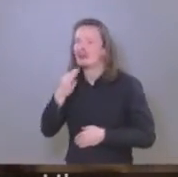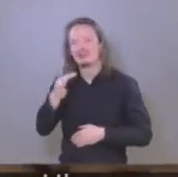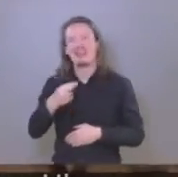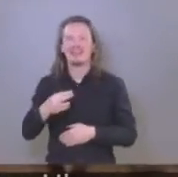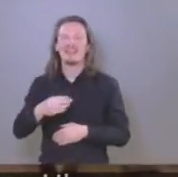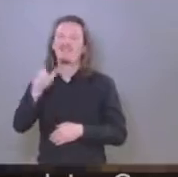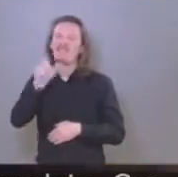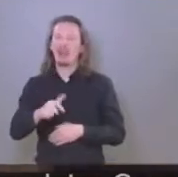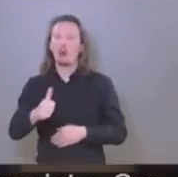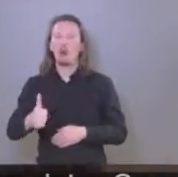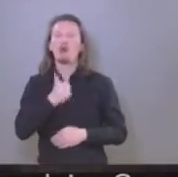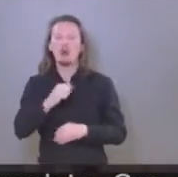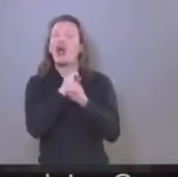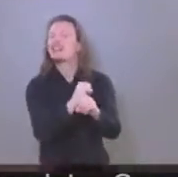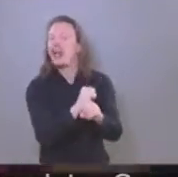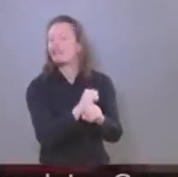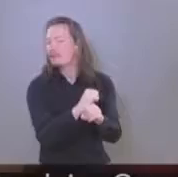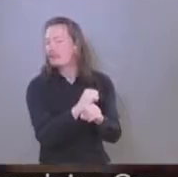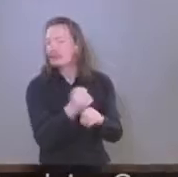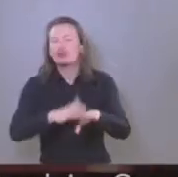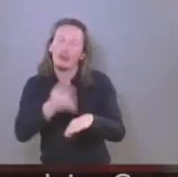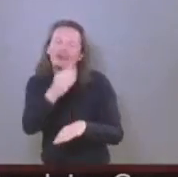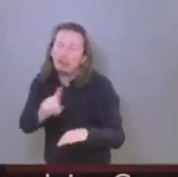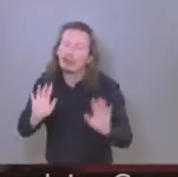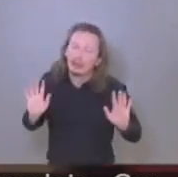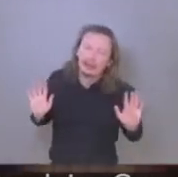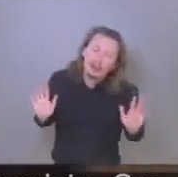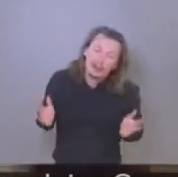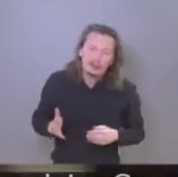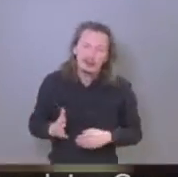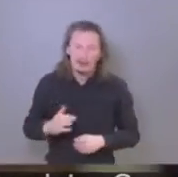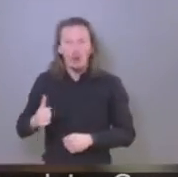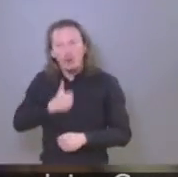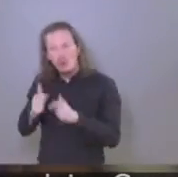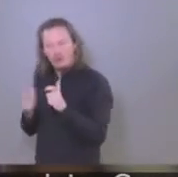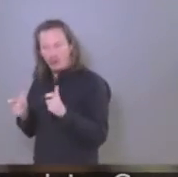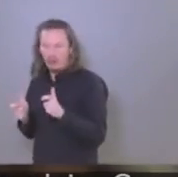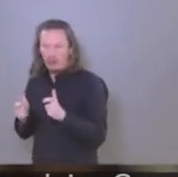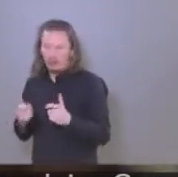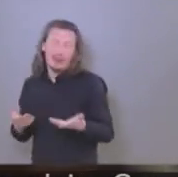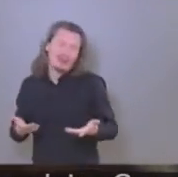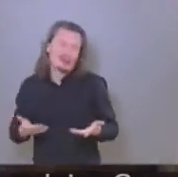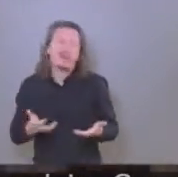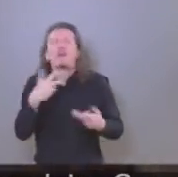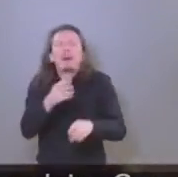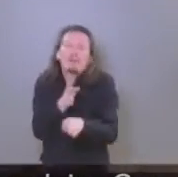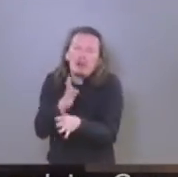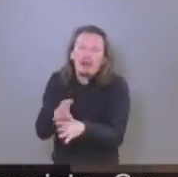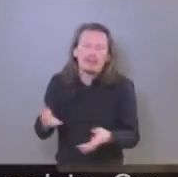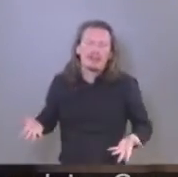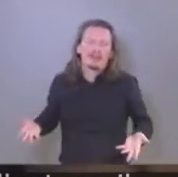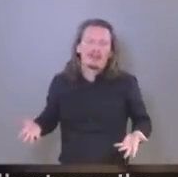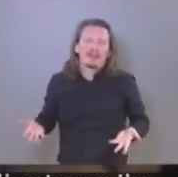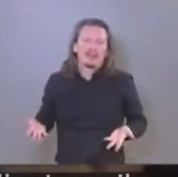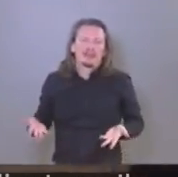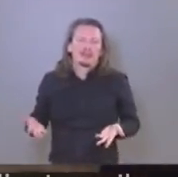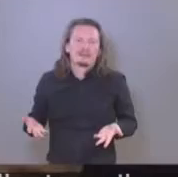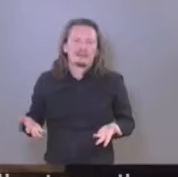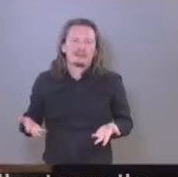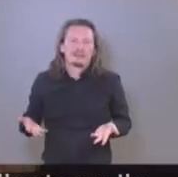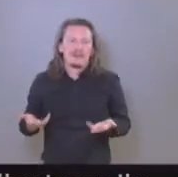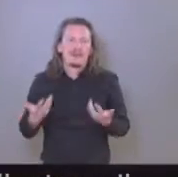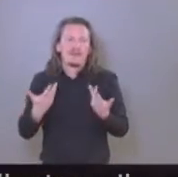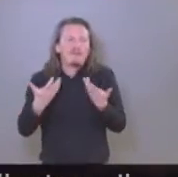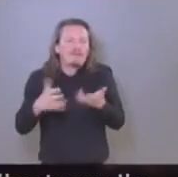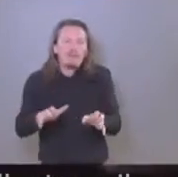auto-esclave. Donc, auto-entrepreneur, mais oui, mais je ne veux pas me moquer. Je ne veux pas montrer